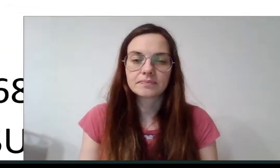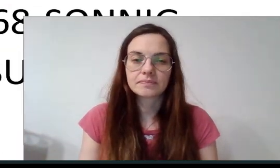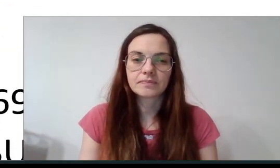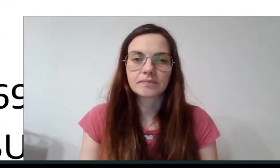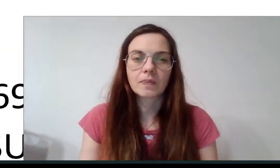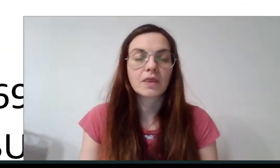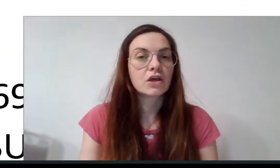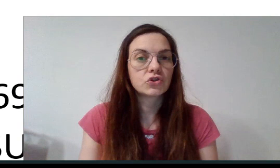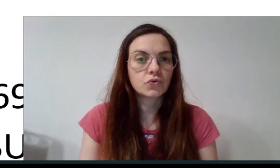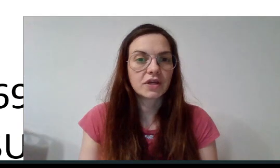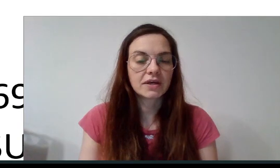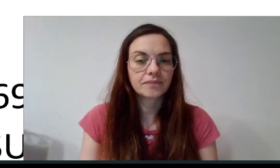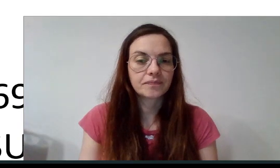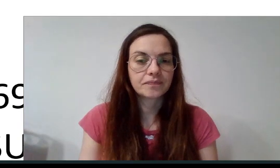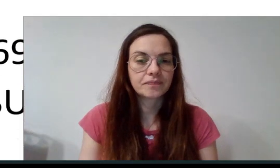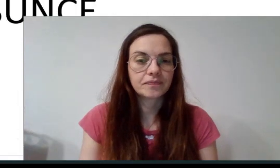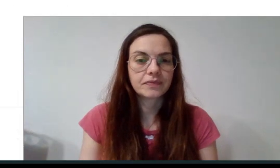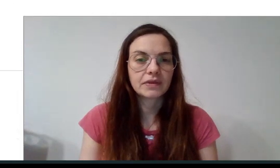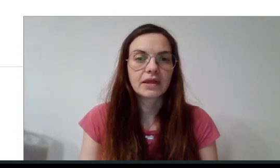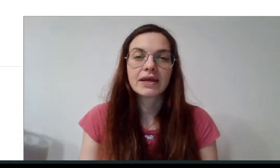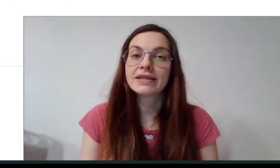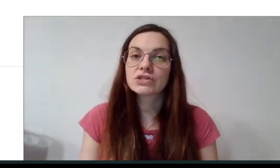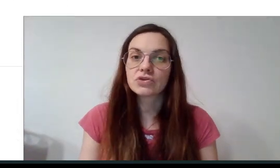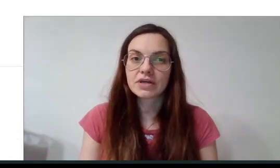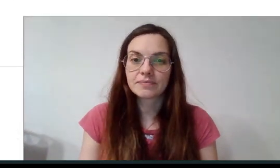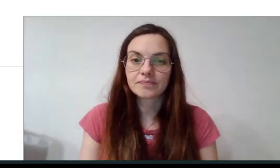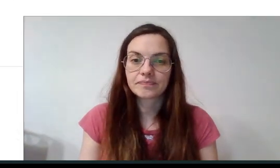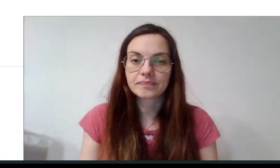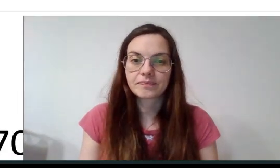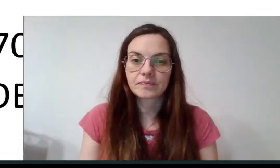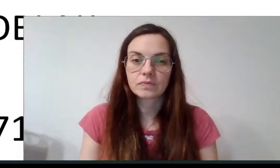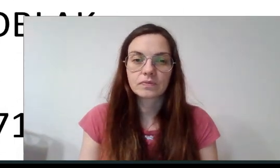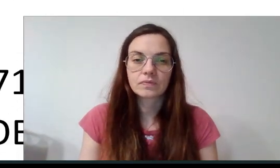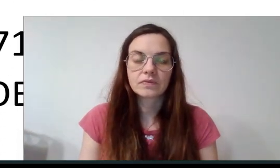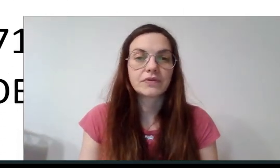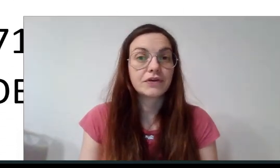Sonnig. Die Sonne. Die Wolke.